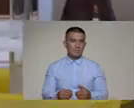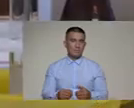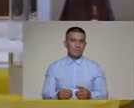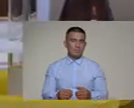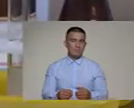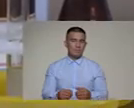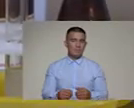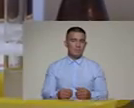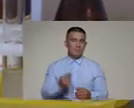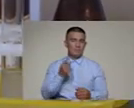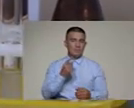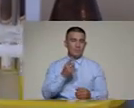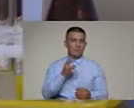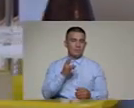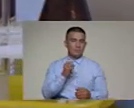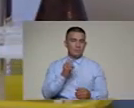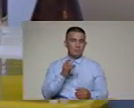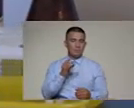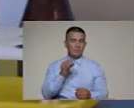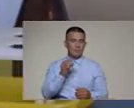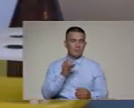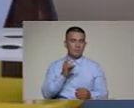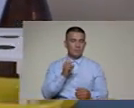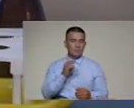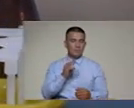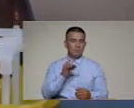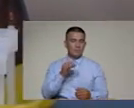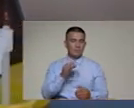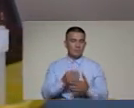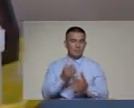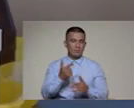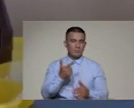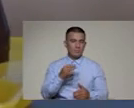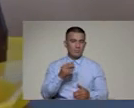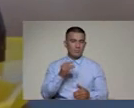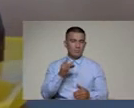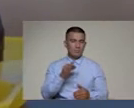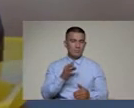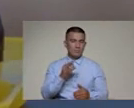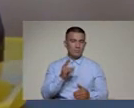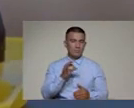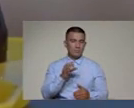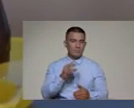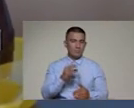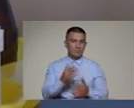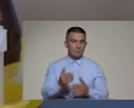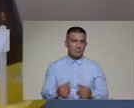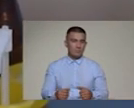Biriga natriy gidroksid eritmasidan quyamiz. Bilamiz, natriy uyuvchi xossaga